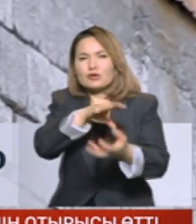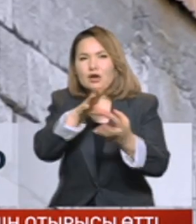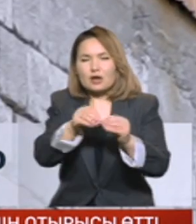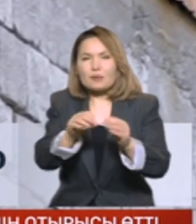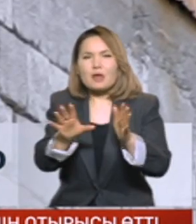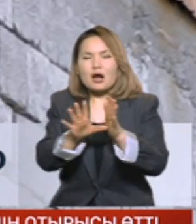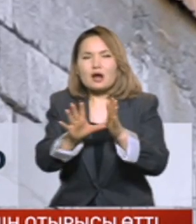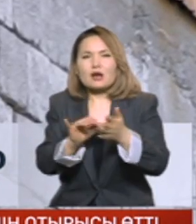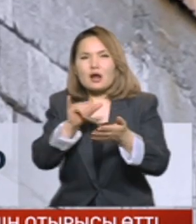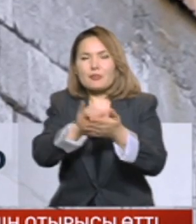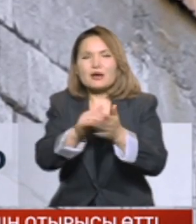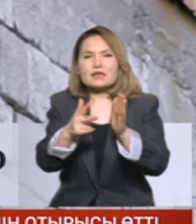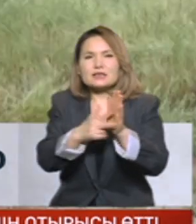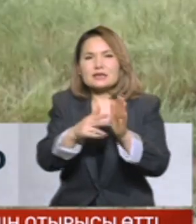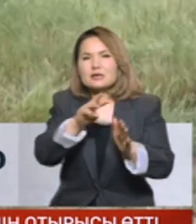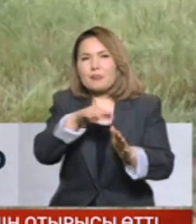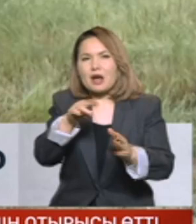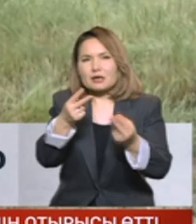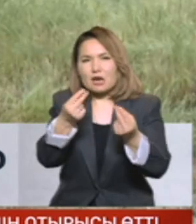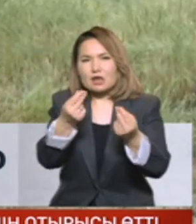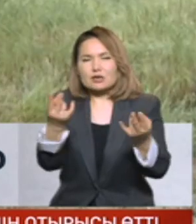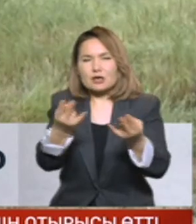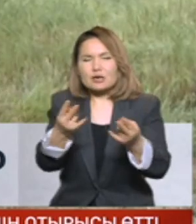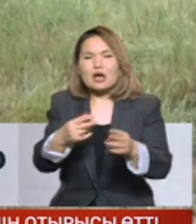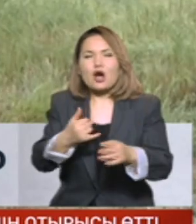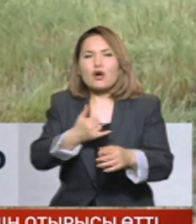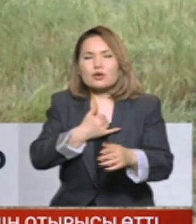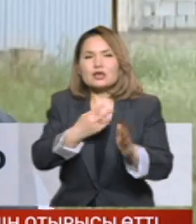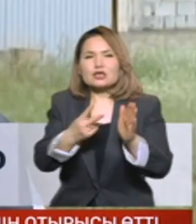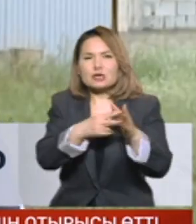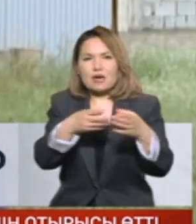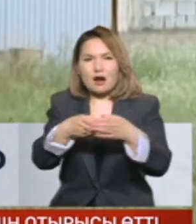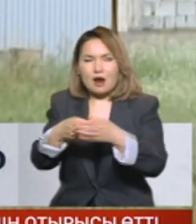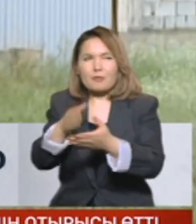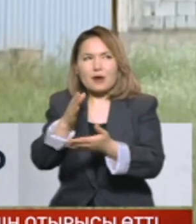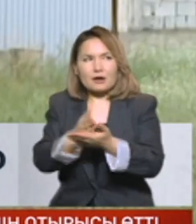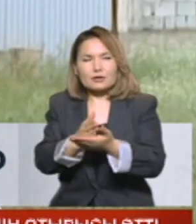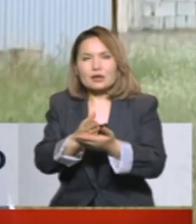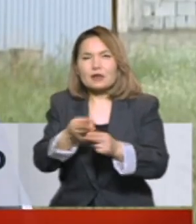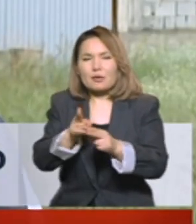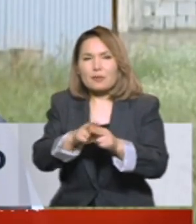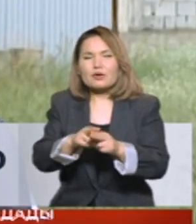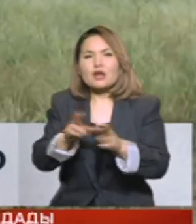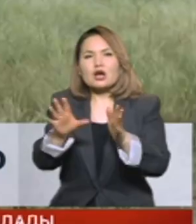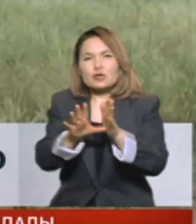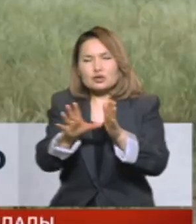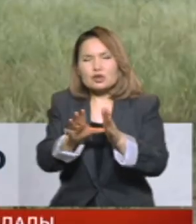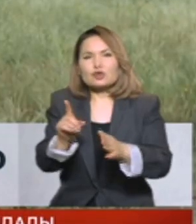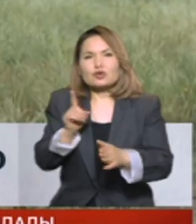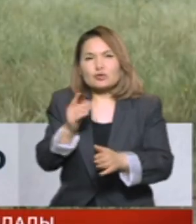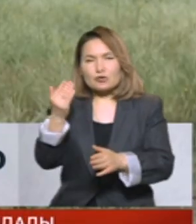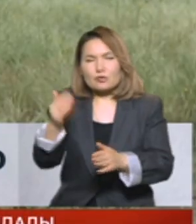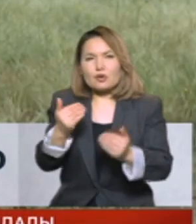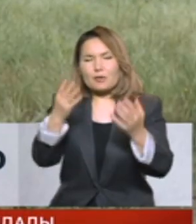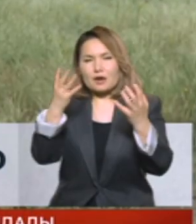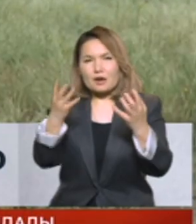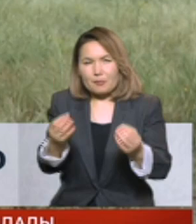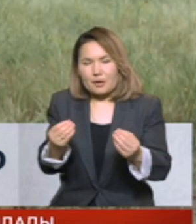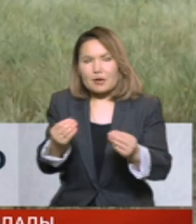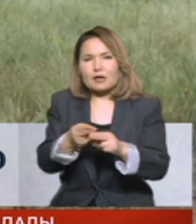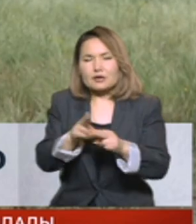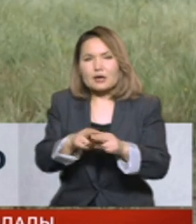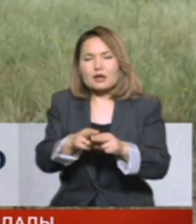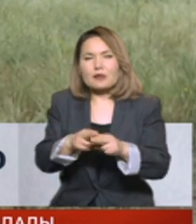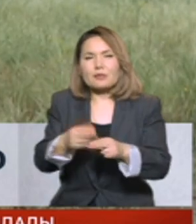үшін 8 миллиард теңге қаржы қажет. Бізде 7 компаниямыз бар уже. Бірақ олар да инфраструктураны күтіп отыр. Бүгінгі күнде управление